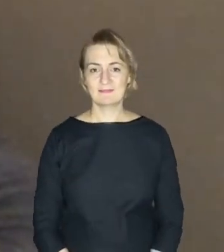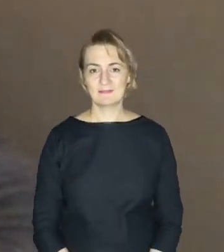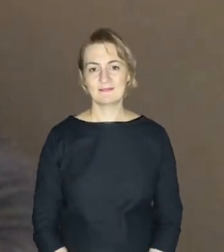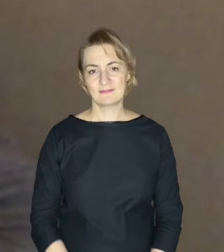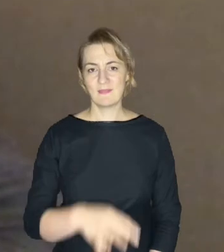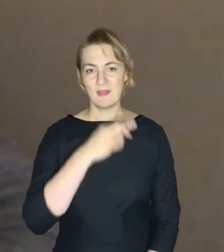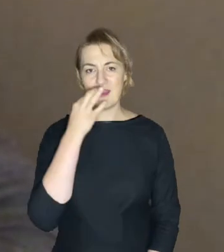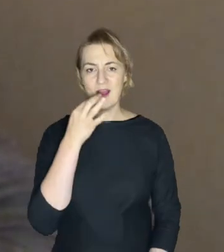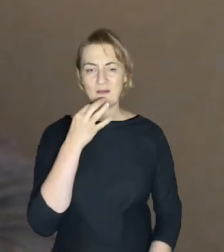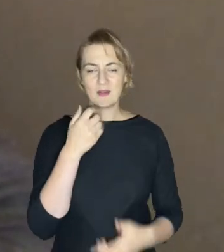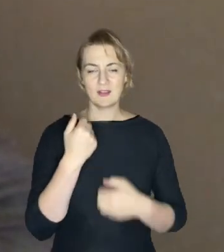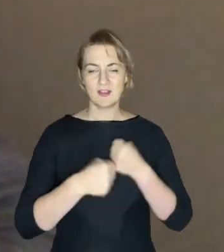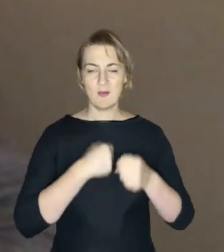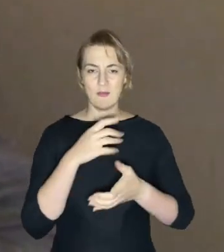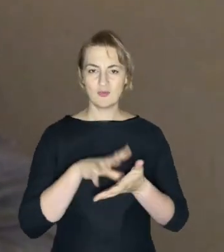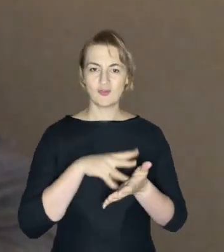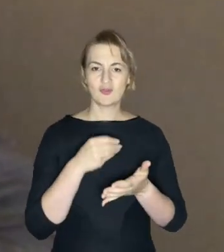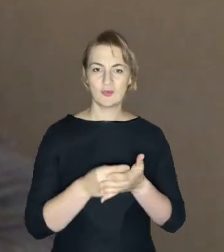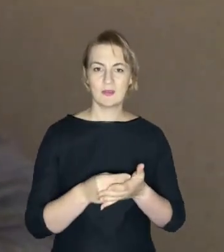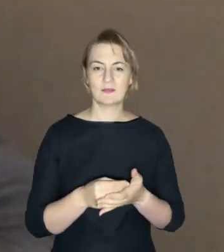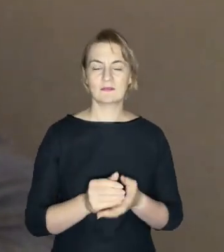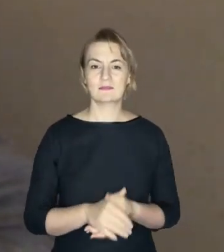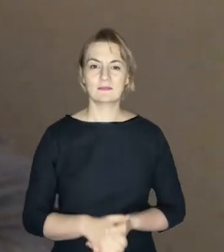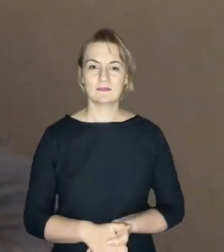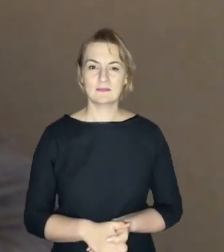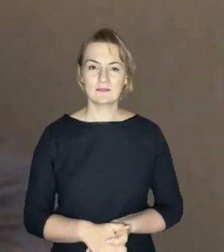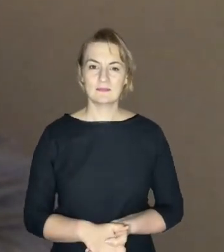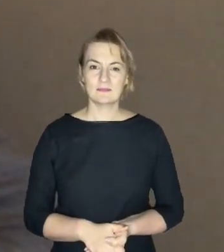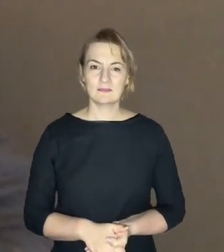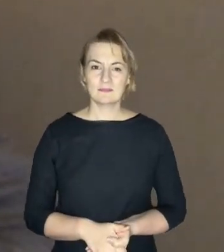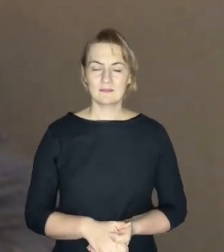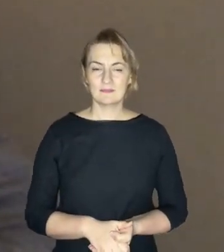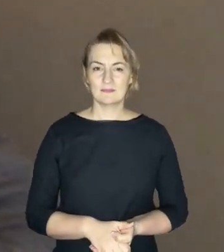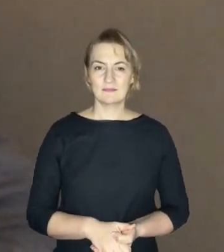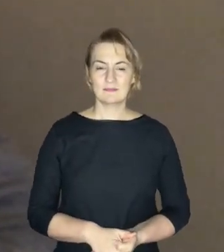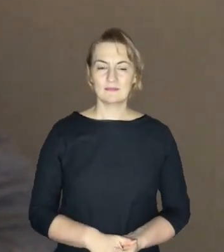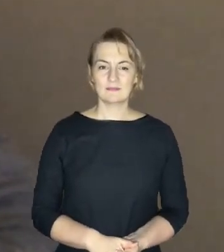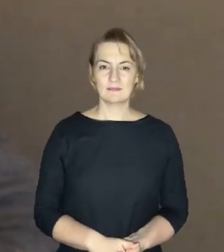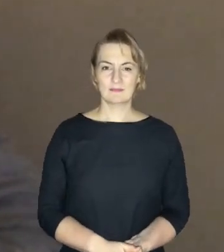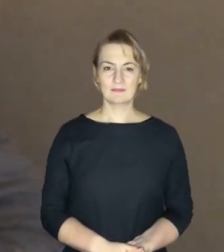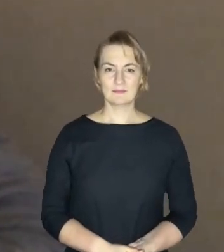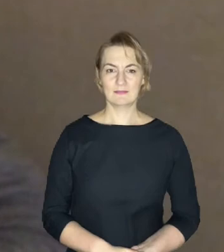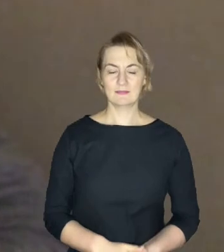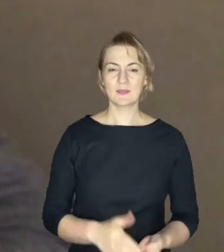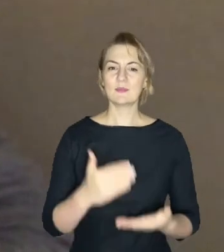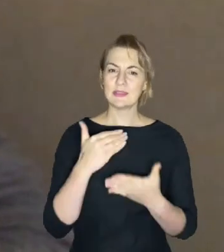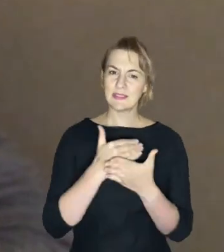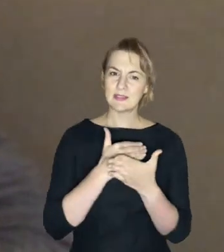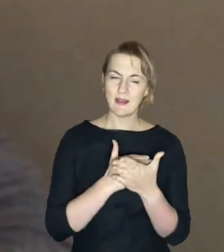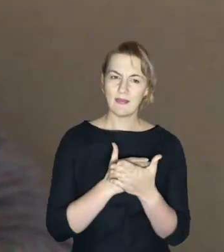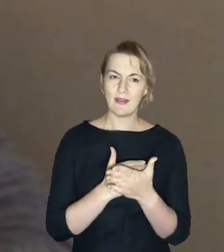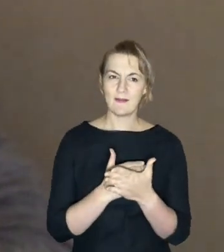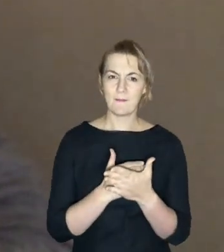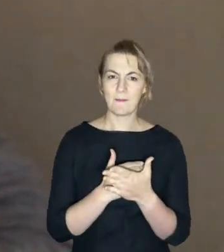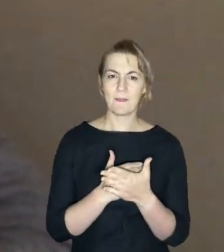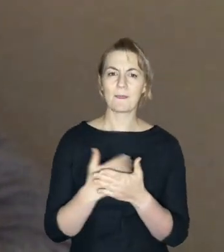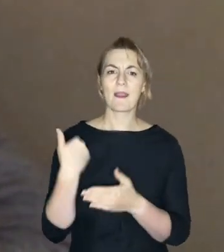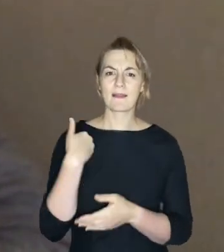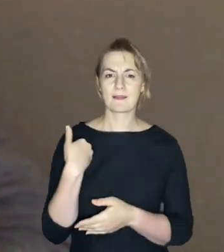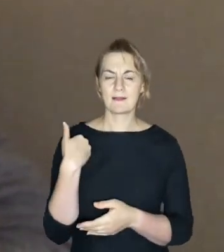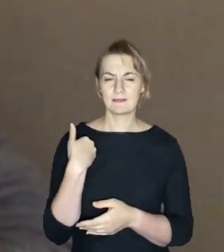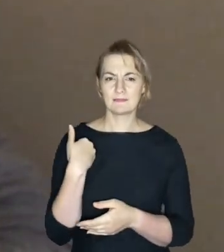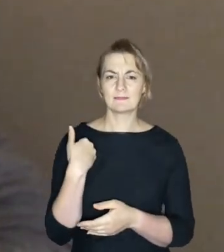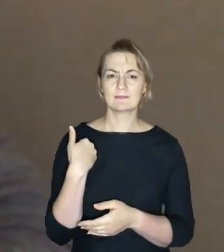Najlepiej działa przykład. Tak? I taka zasada, która po angielsku się nazywa